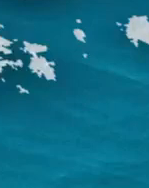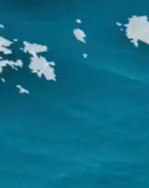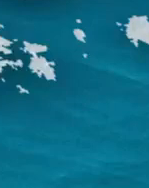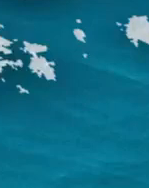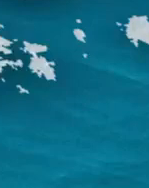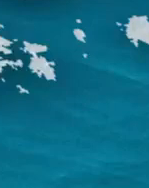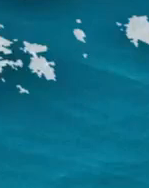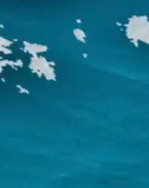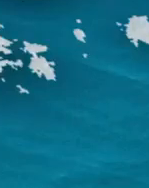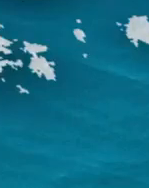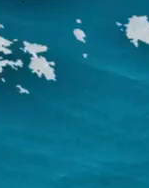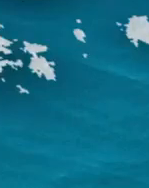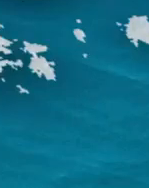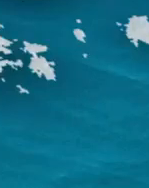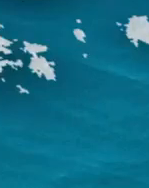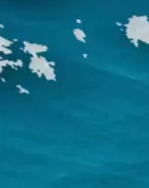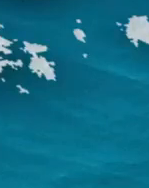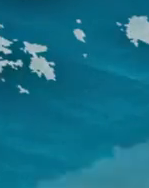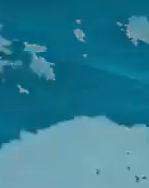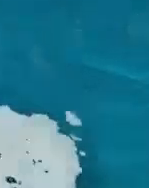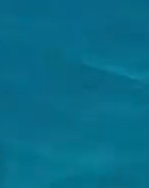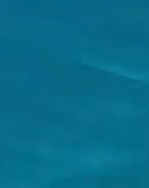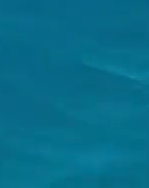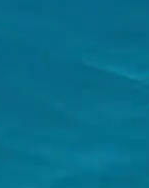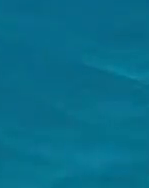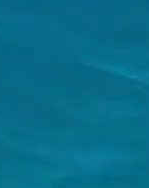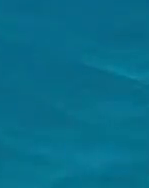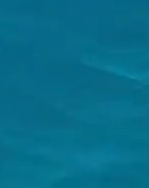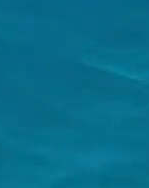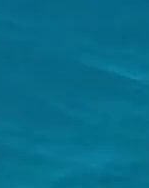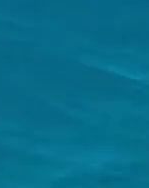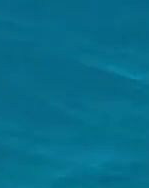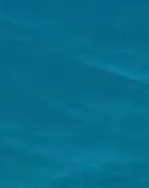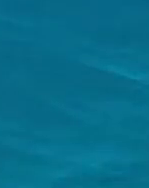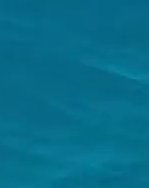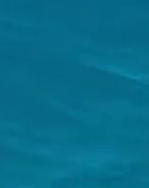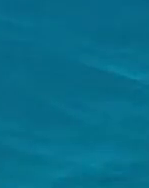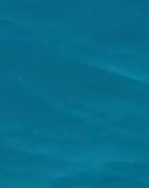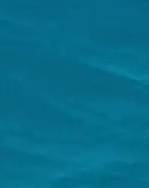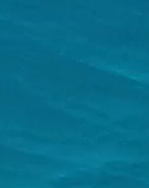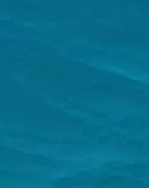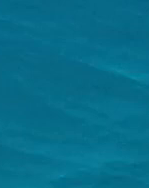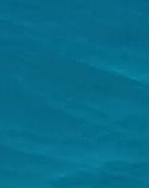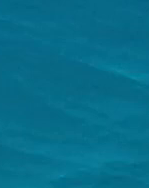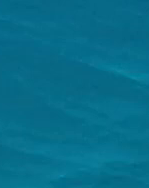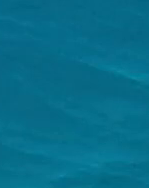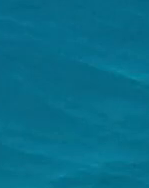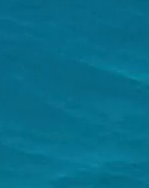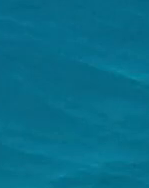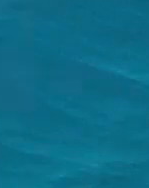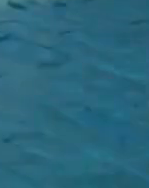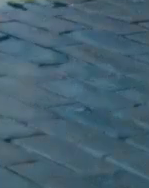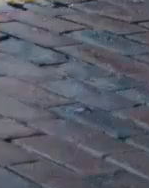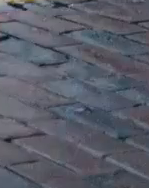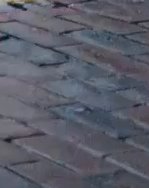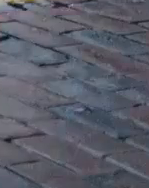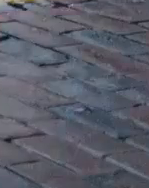11도에서 12도까지 오르겠습니다 바다의 물결은 전해상에서 비교적 잔잔하겠습니다